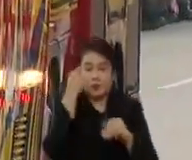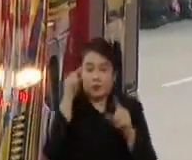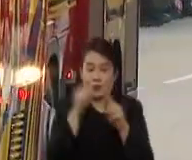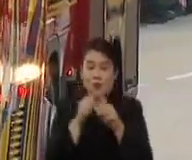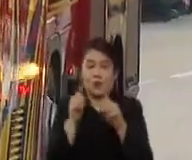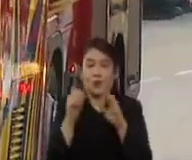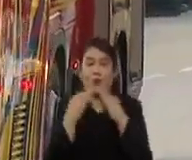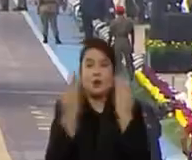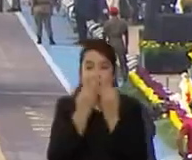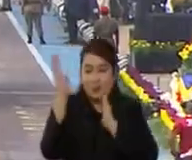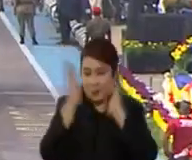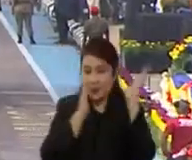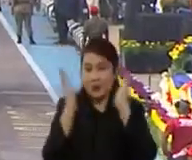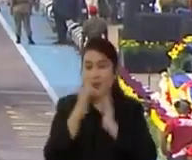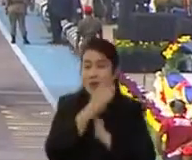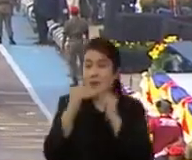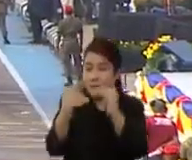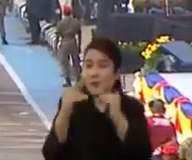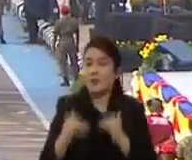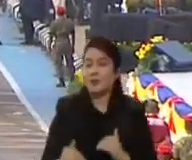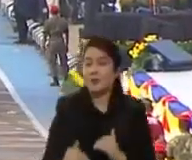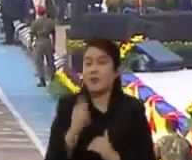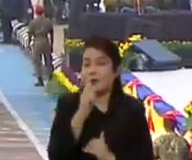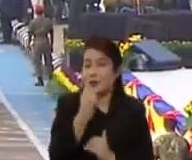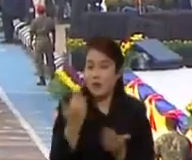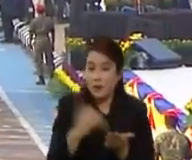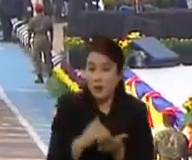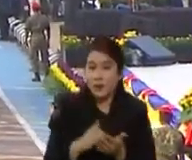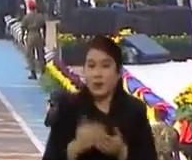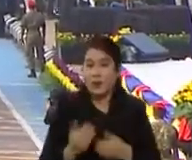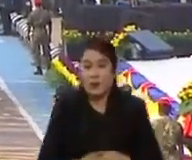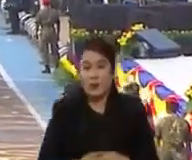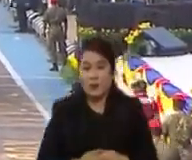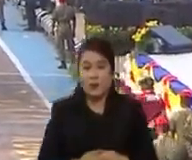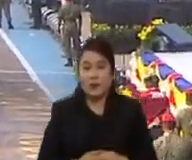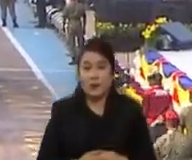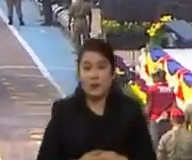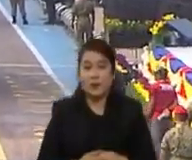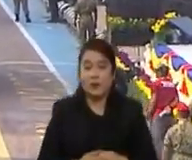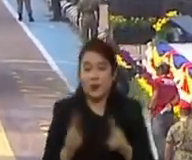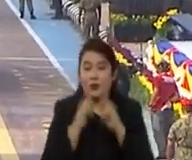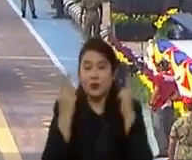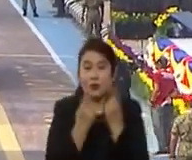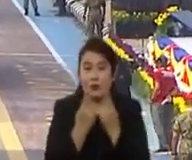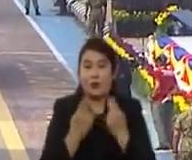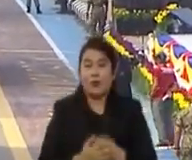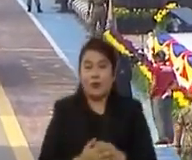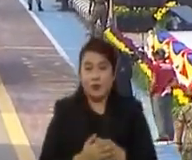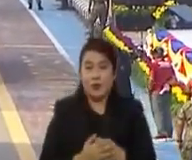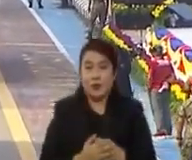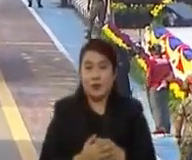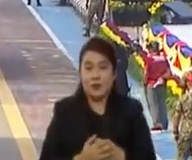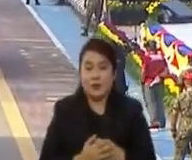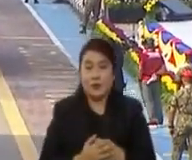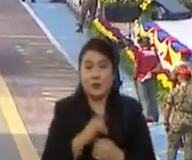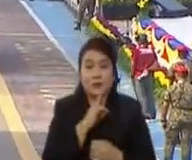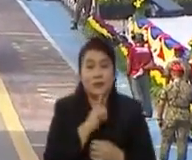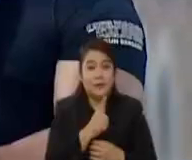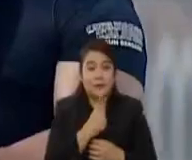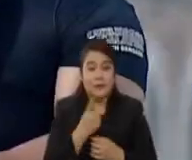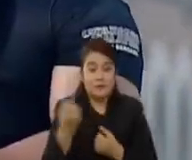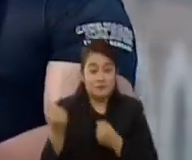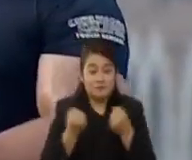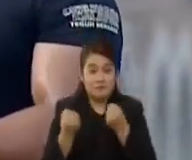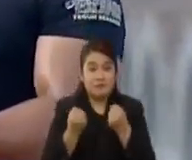Malaysia. Seterusnya, satu unit light fire rescue tender dan satu unit fire rescue tender yang merupakan jentera